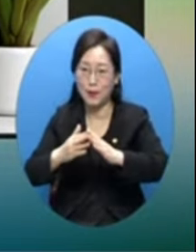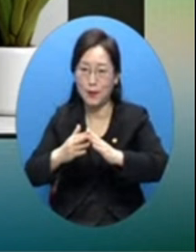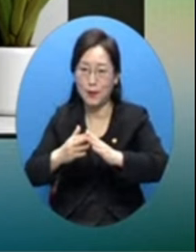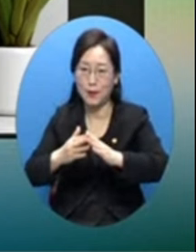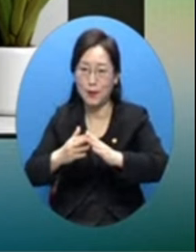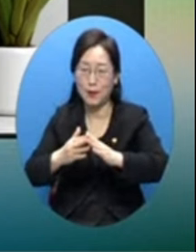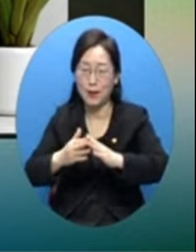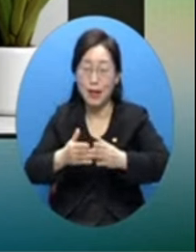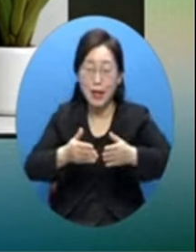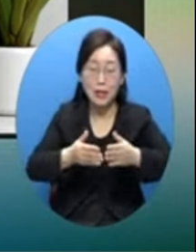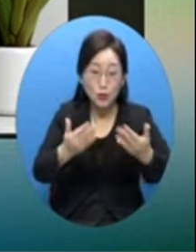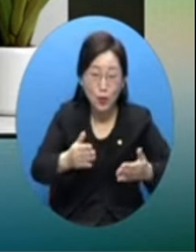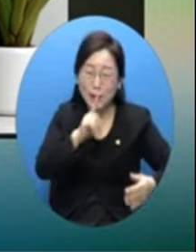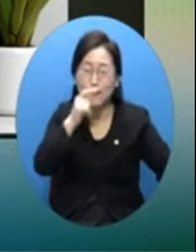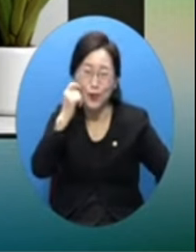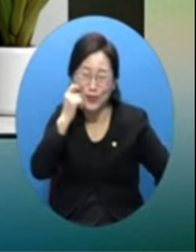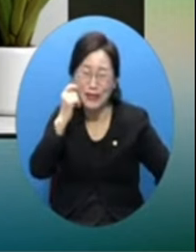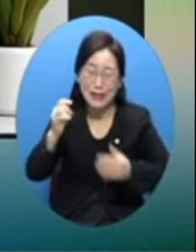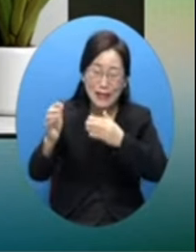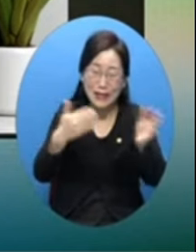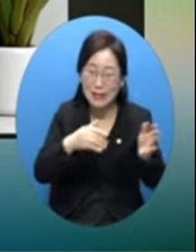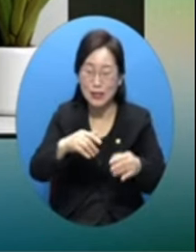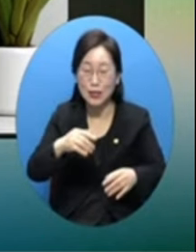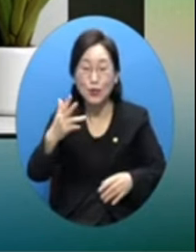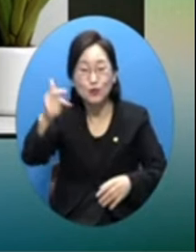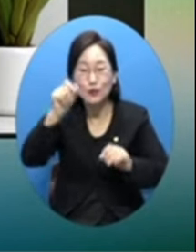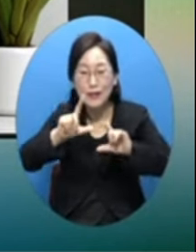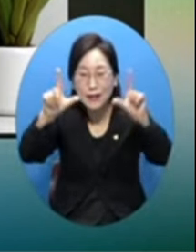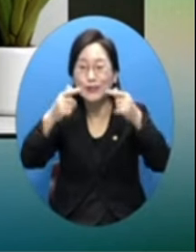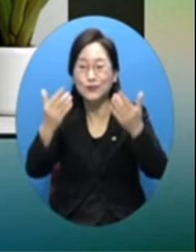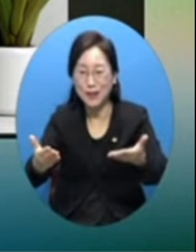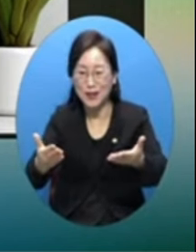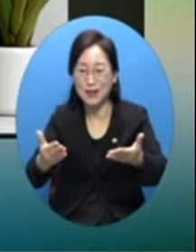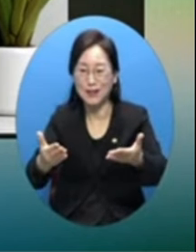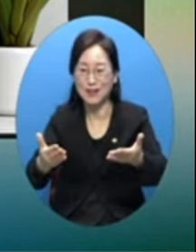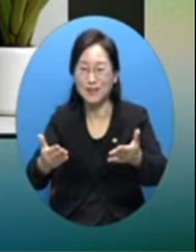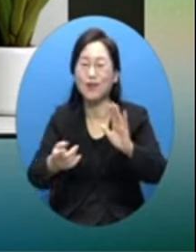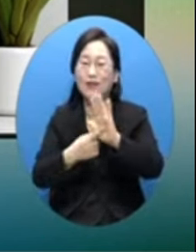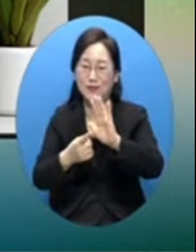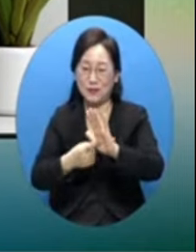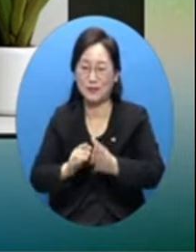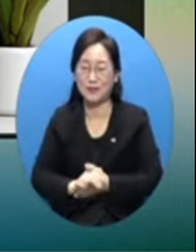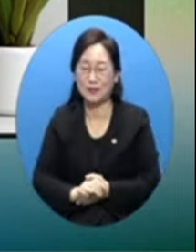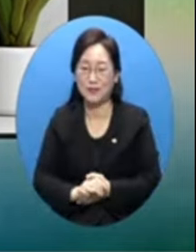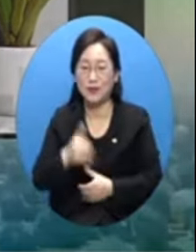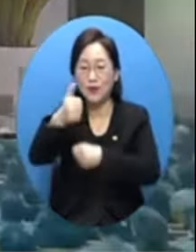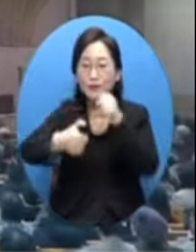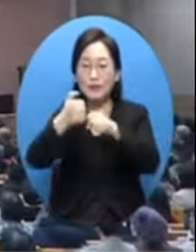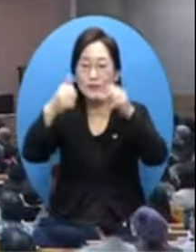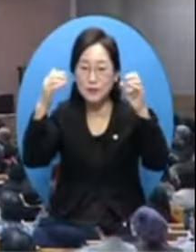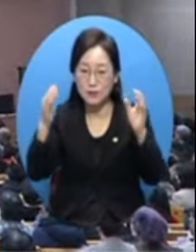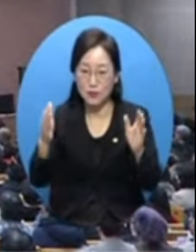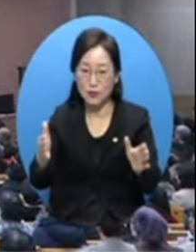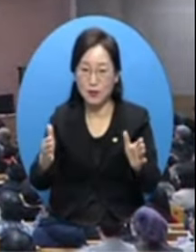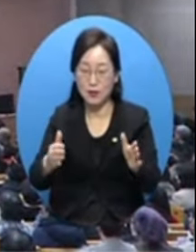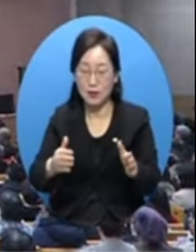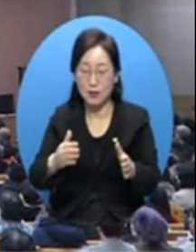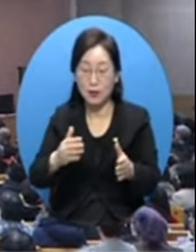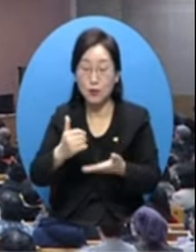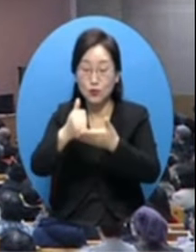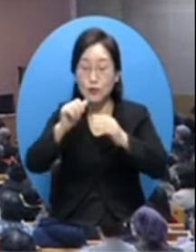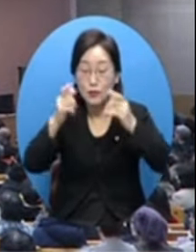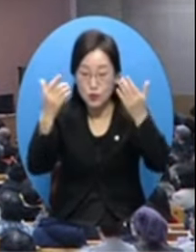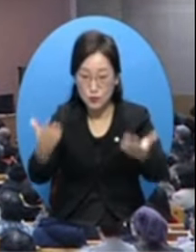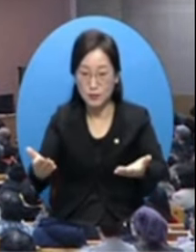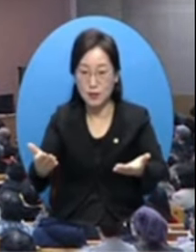없으니까 주은 심이라고 해서 간접적으로 저들에게 전도하는 말이라고 합니다 50년 동안 주은 심입니다 이수록